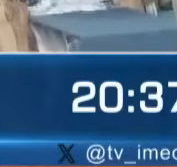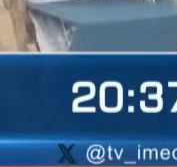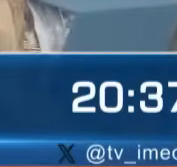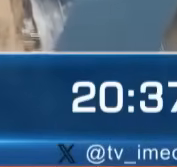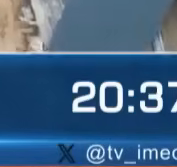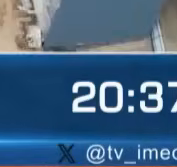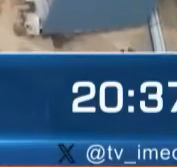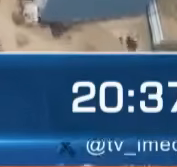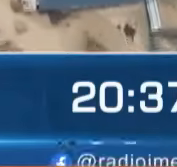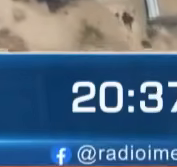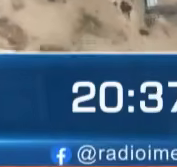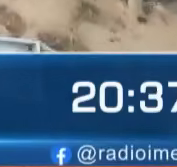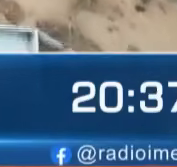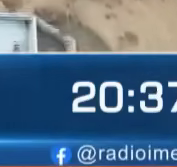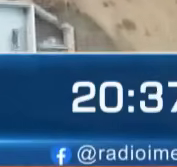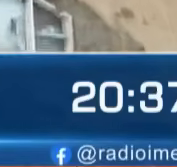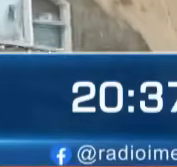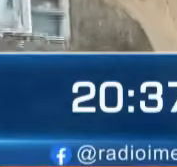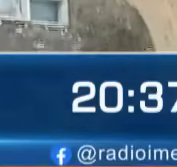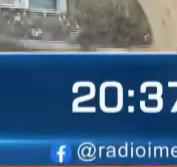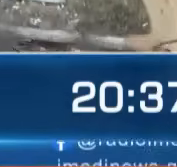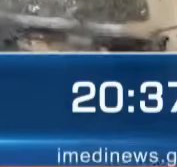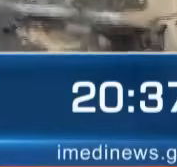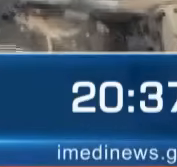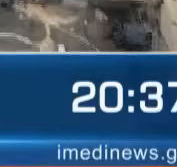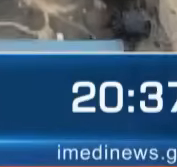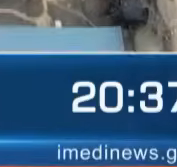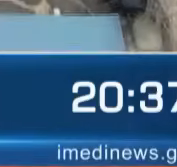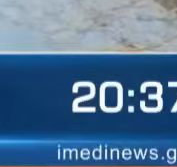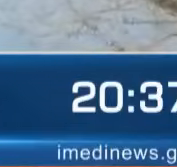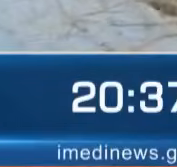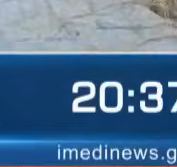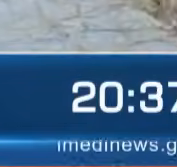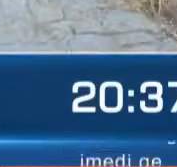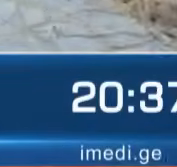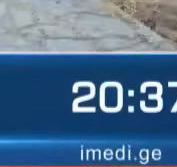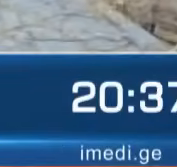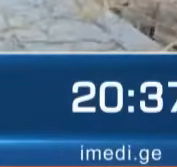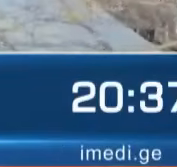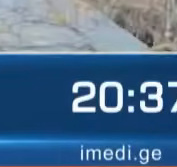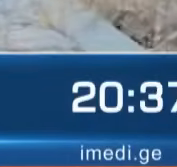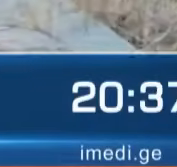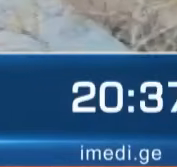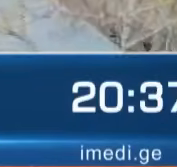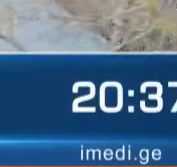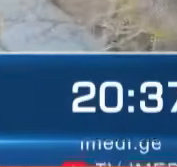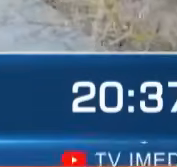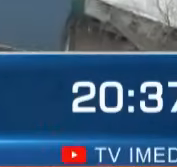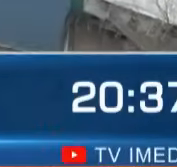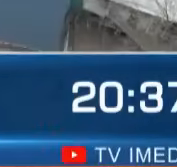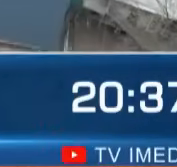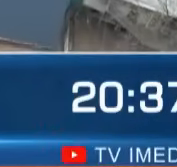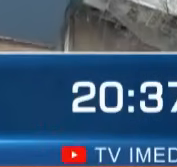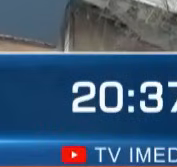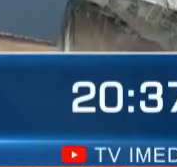hilde cote gebis teritoria, ad gildan ga guanilia musahleoba. Sa bolu deskuna da ahlobi teirt cuira și ikneba honistebe biscat arebem de musahleobis